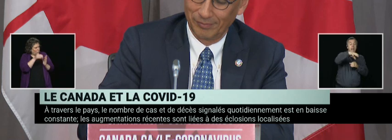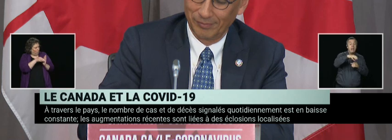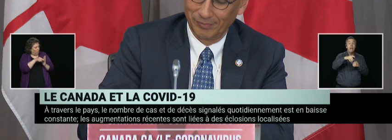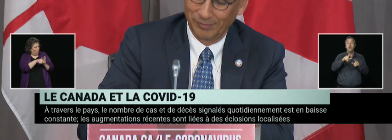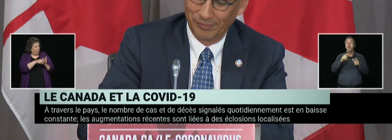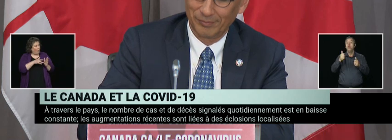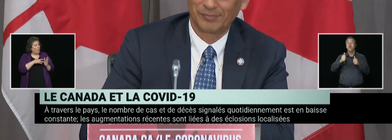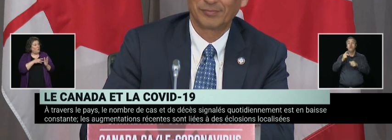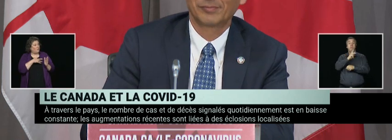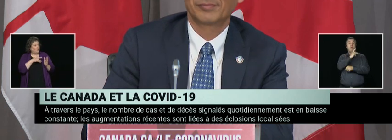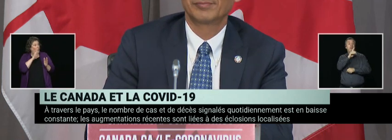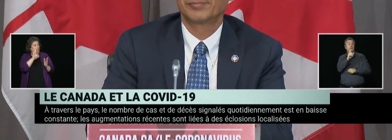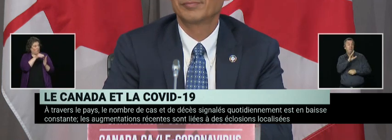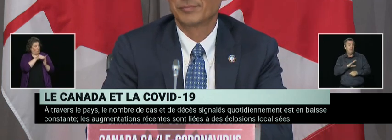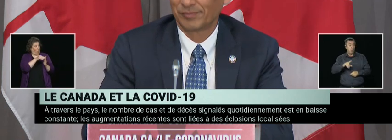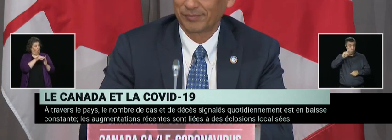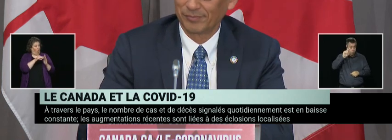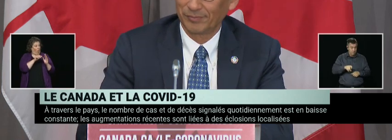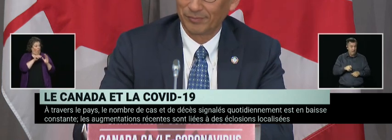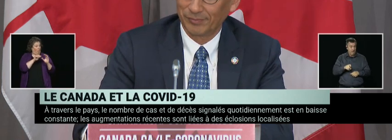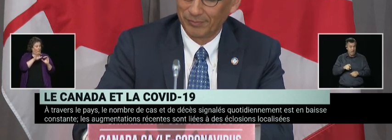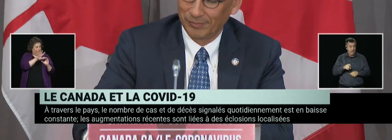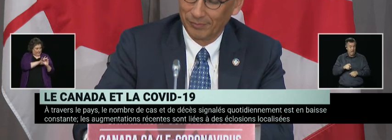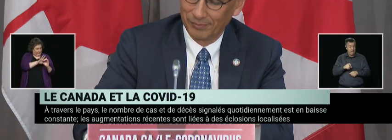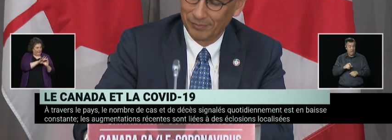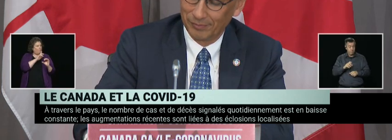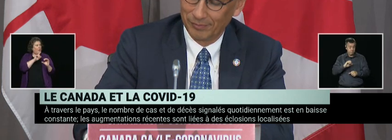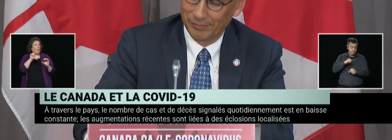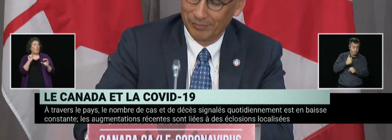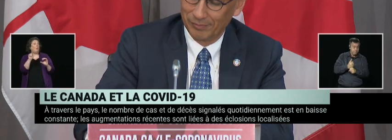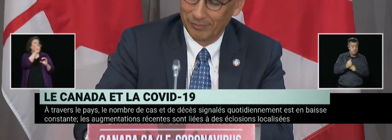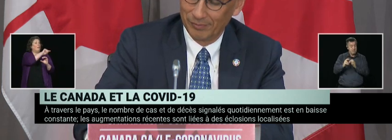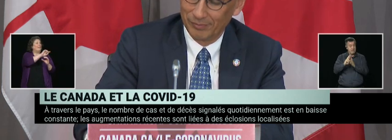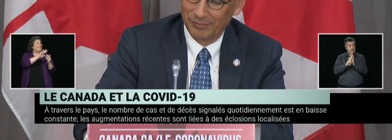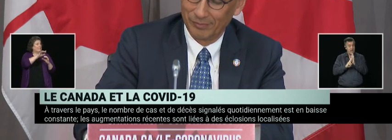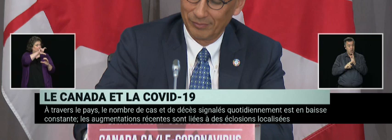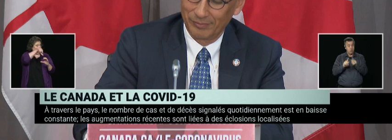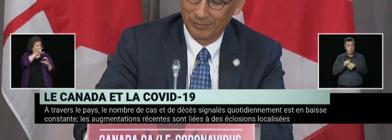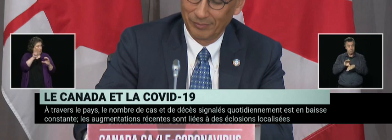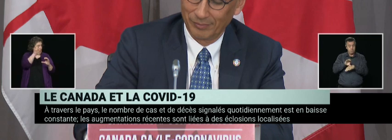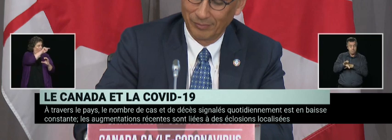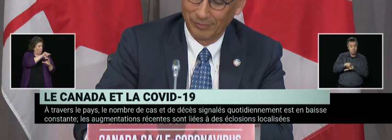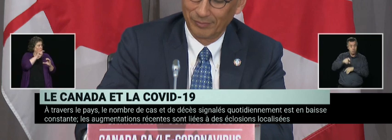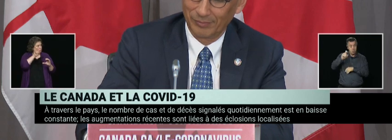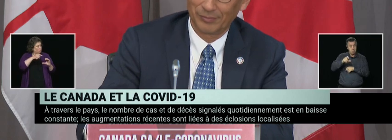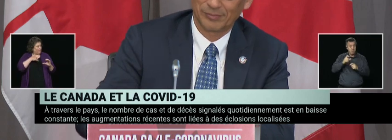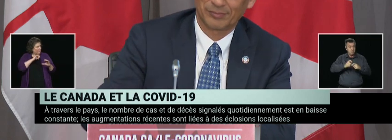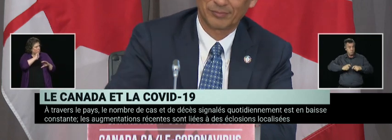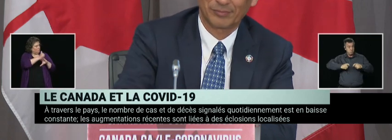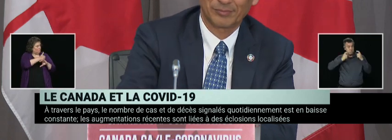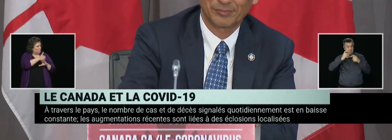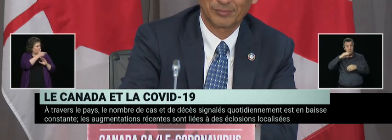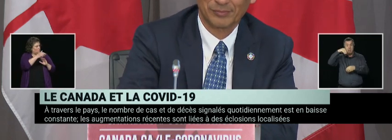adopter des règlements pour rendre le port du masque obligatoire à l'intérieur, dans les lieux publics?